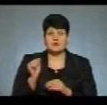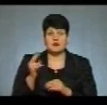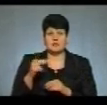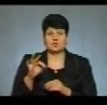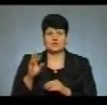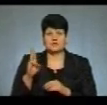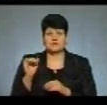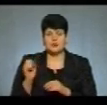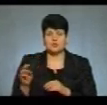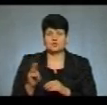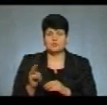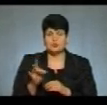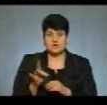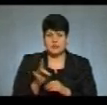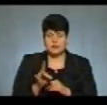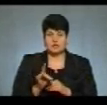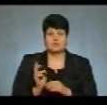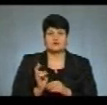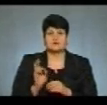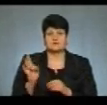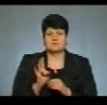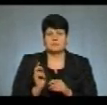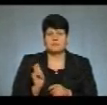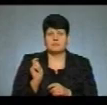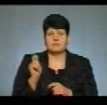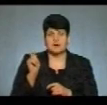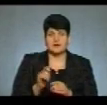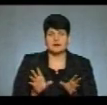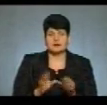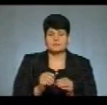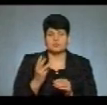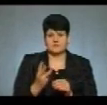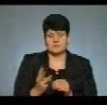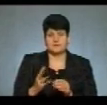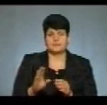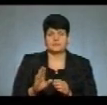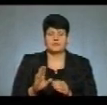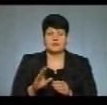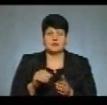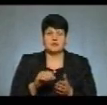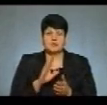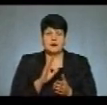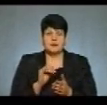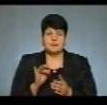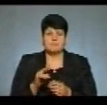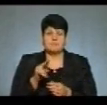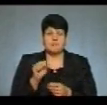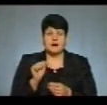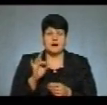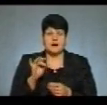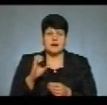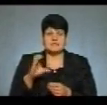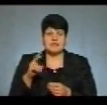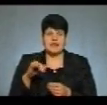Шумського району. До архієпископа Нестора вона приїхала ще з трьома односельцями. Жінка каже, храму Святої Великомучениці Параскеви у